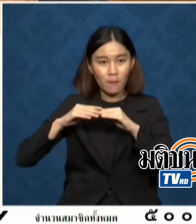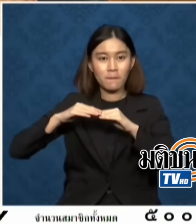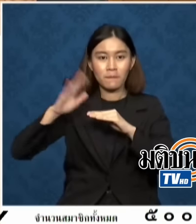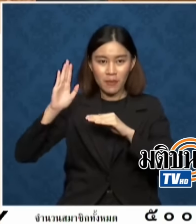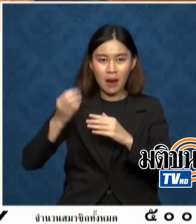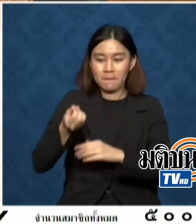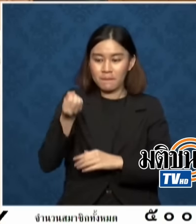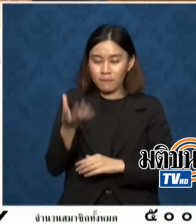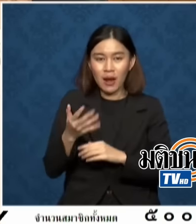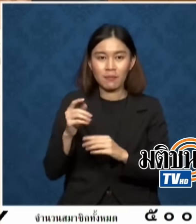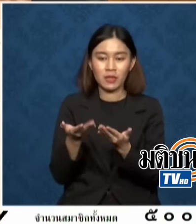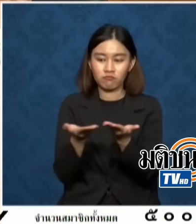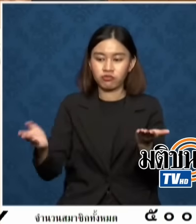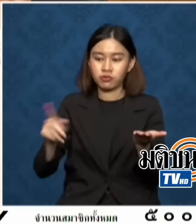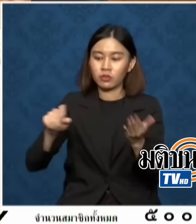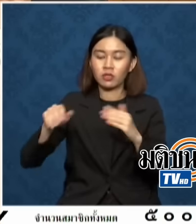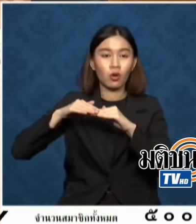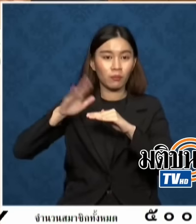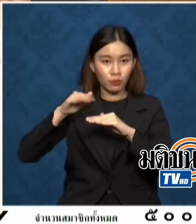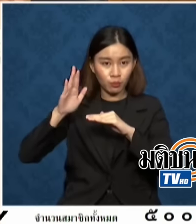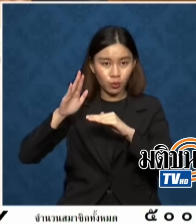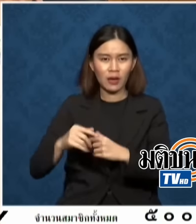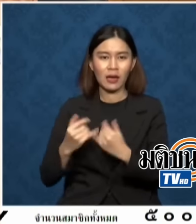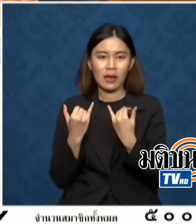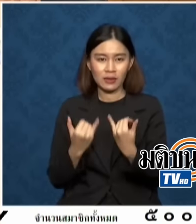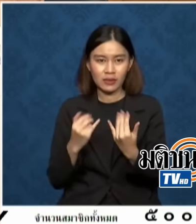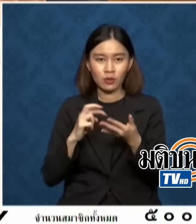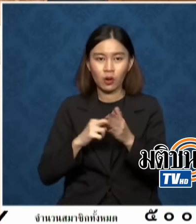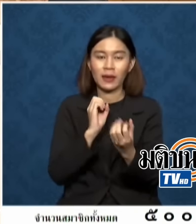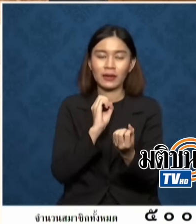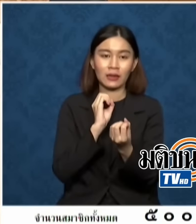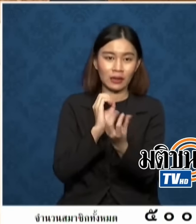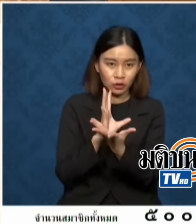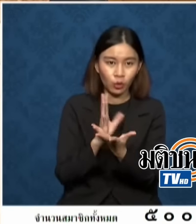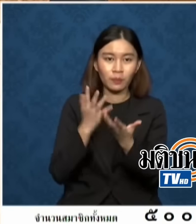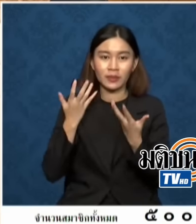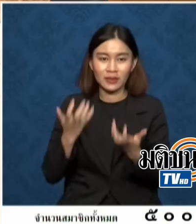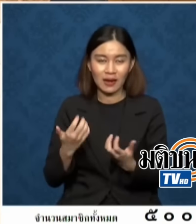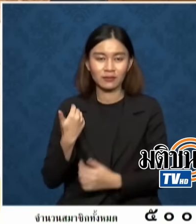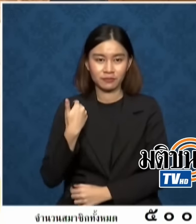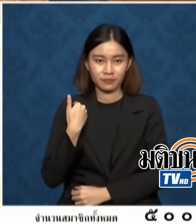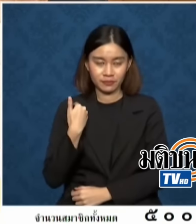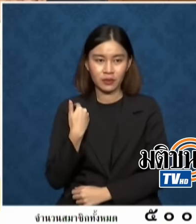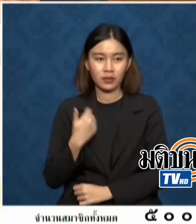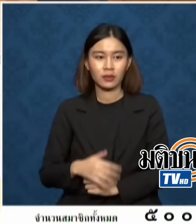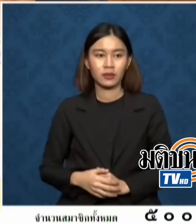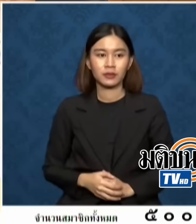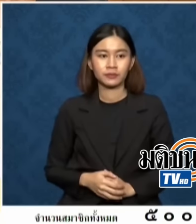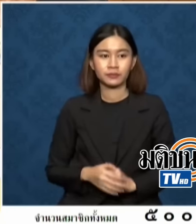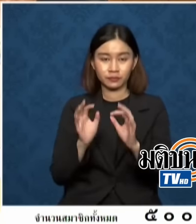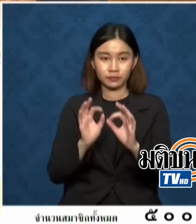ว่ามากกว่าหลายร้อยฉบับซึ่งอันนี้จะเป็นผลกระทบที่รุนแรงพอสมควร